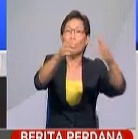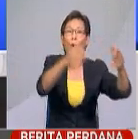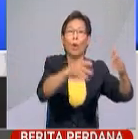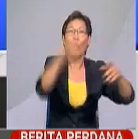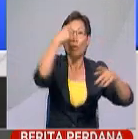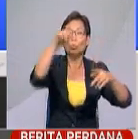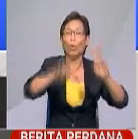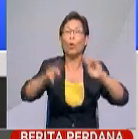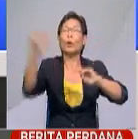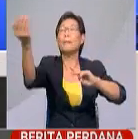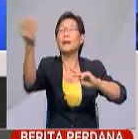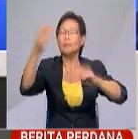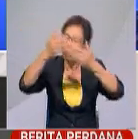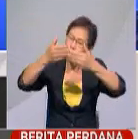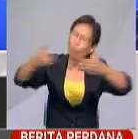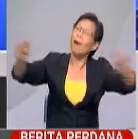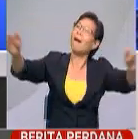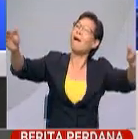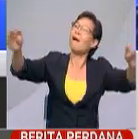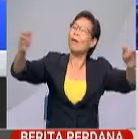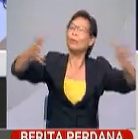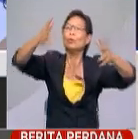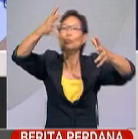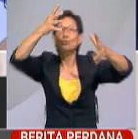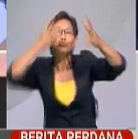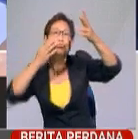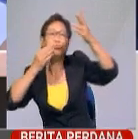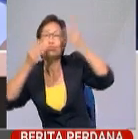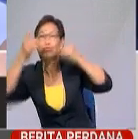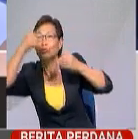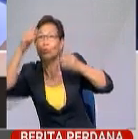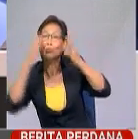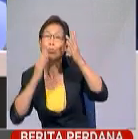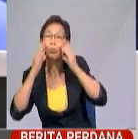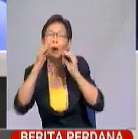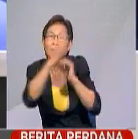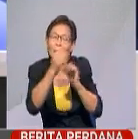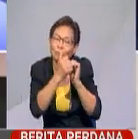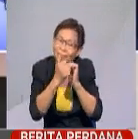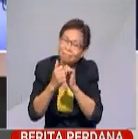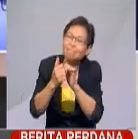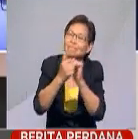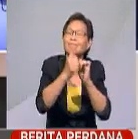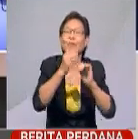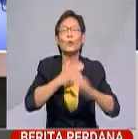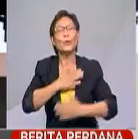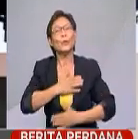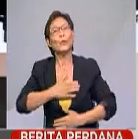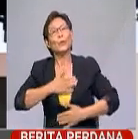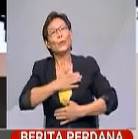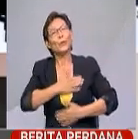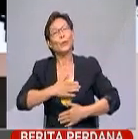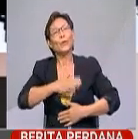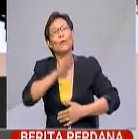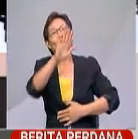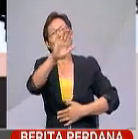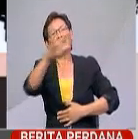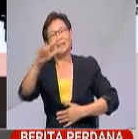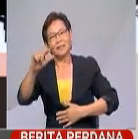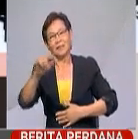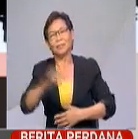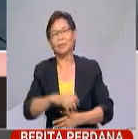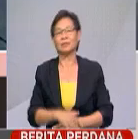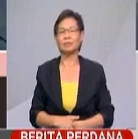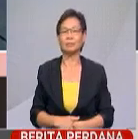umum untuk mengalami ataupun sama-sama menikmati apa yang dapat ditawarkan